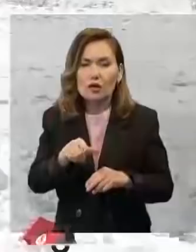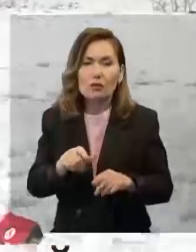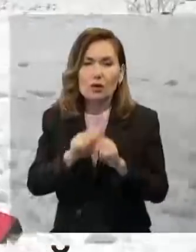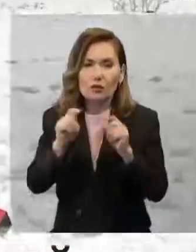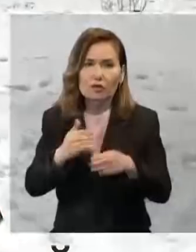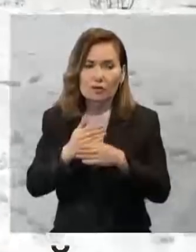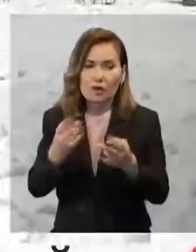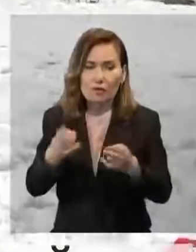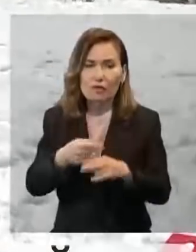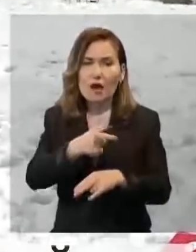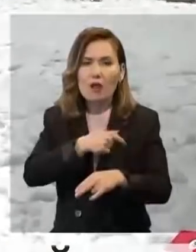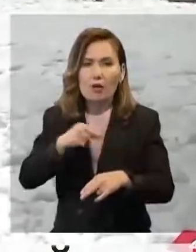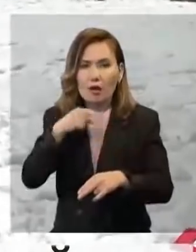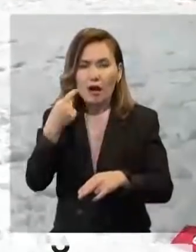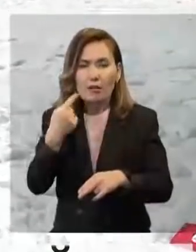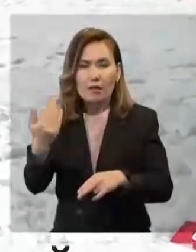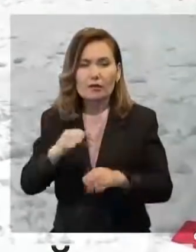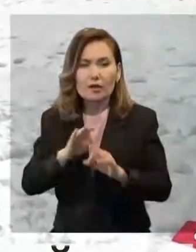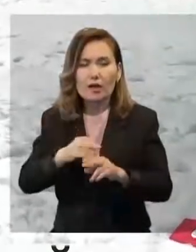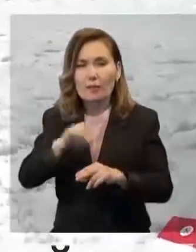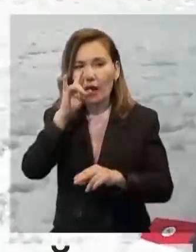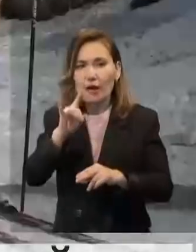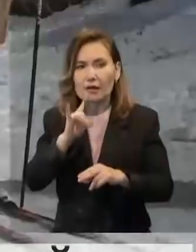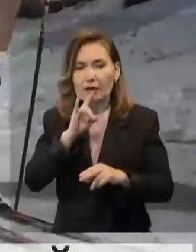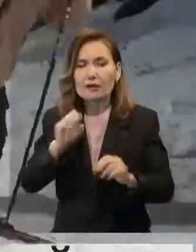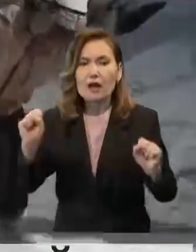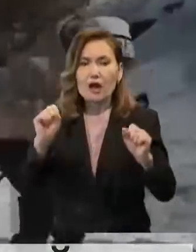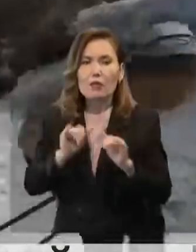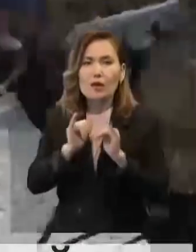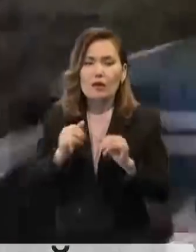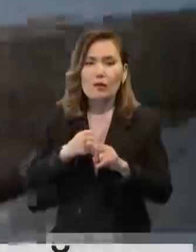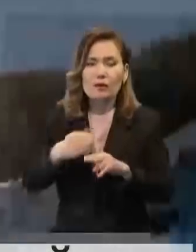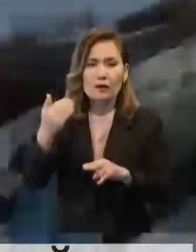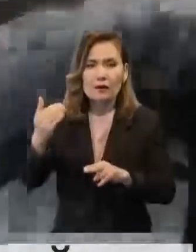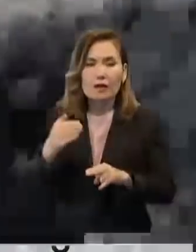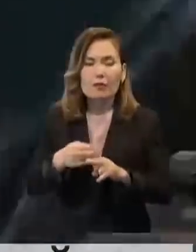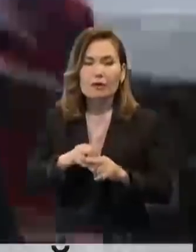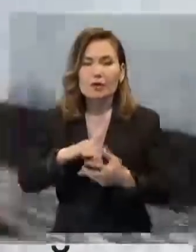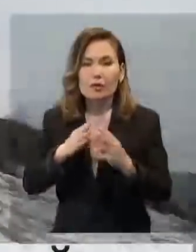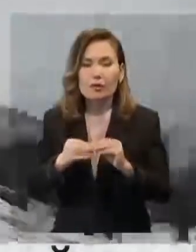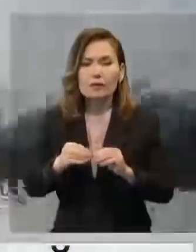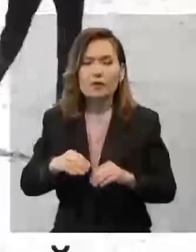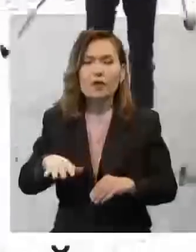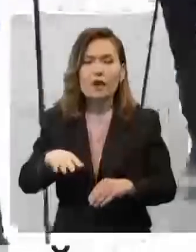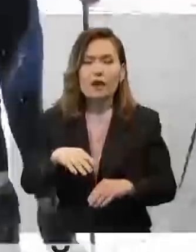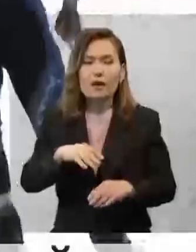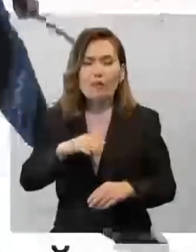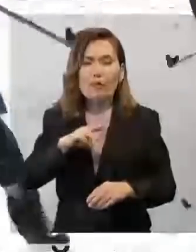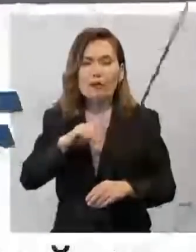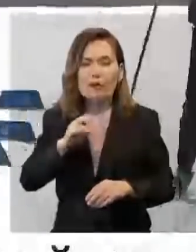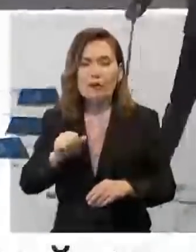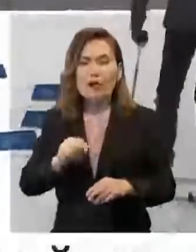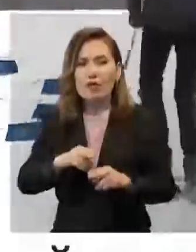отыр. Бапкер сөзінің жаны бар. Себебі отандық биатлонның бас өкілдері Алексей Полторанин мен Сергей Черепанов, Геннадий